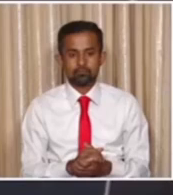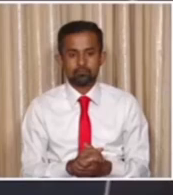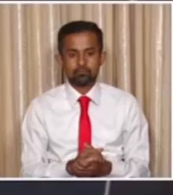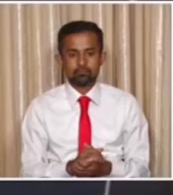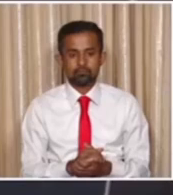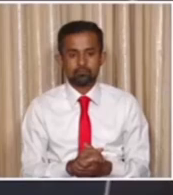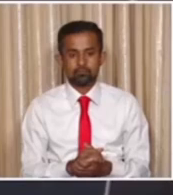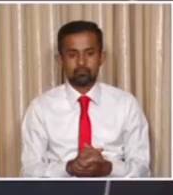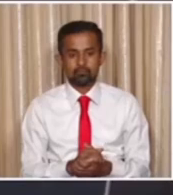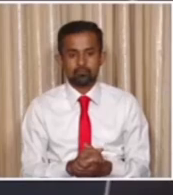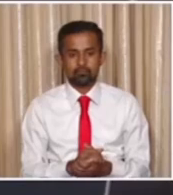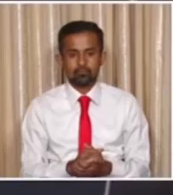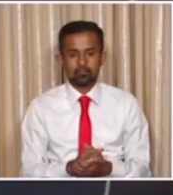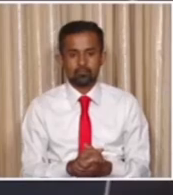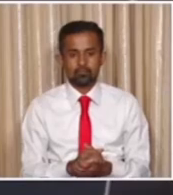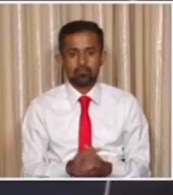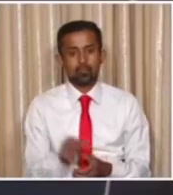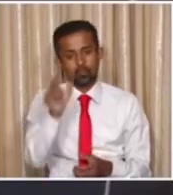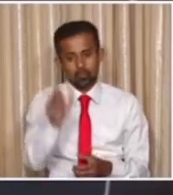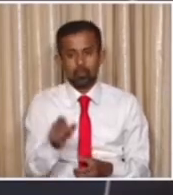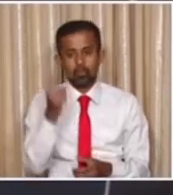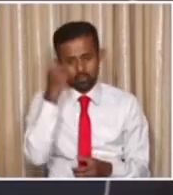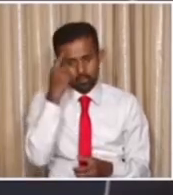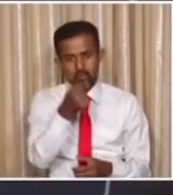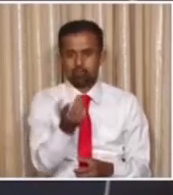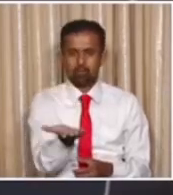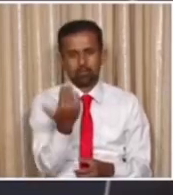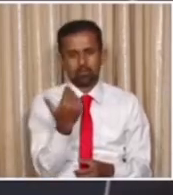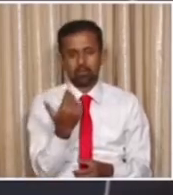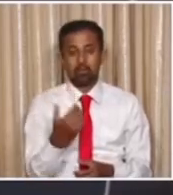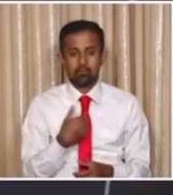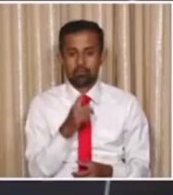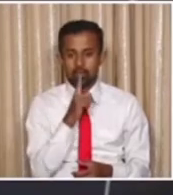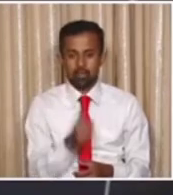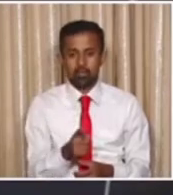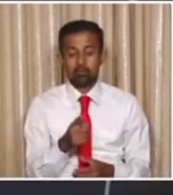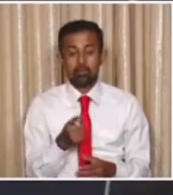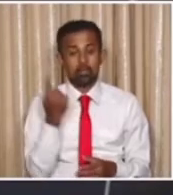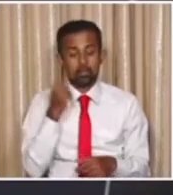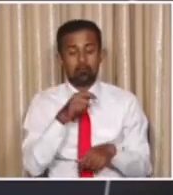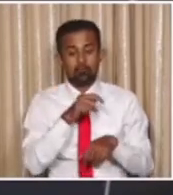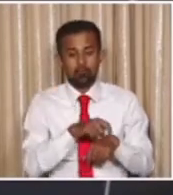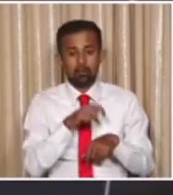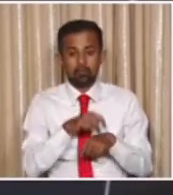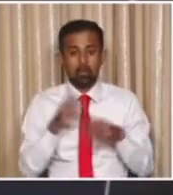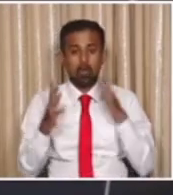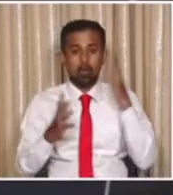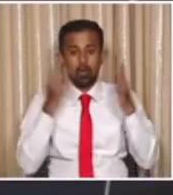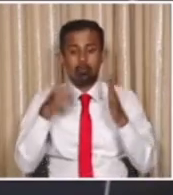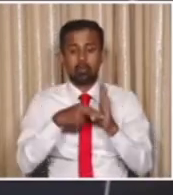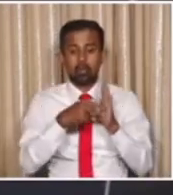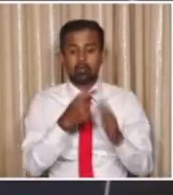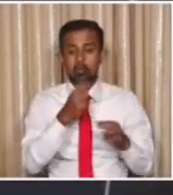ඔය ඒක ඔබතුමා කියන්නේ. ඒක ඔබතුමා හොඳට දන්නවා. ඒක කියන්නේ මම කිව්වේ එක එක වකවානුන් වල ලෝකයේ ඇතිවන ආර්ථික